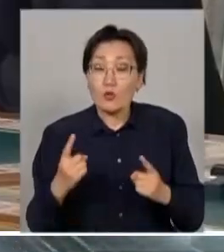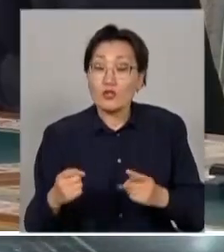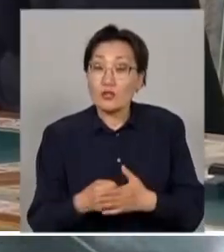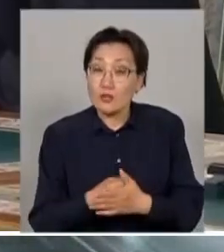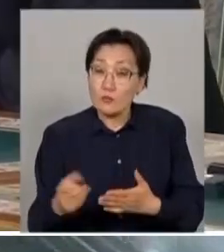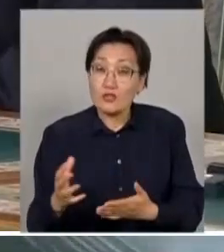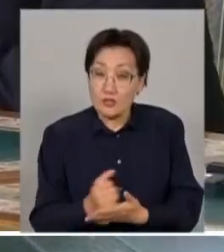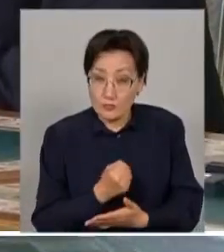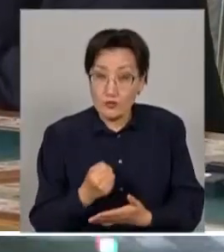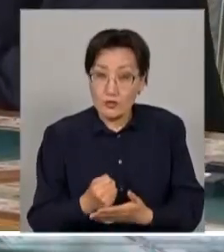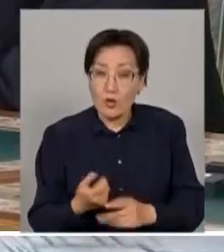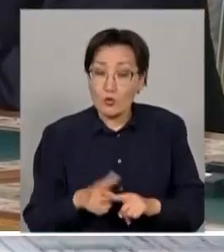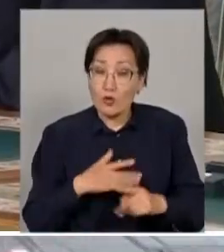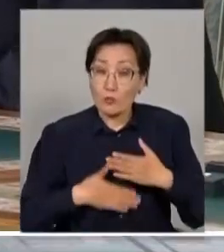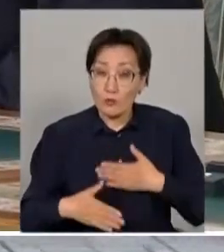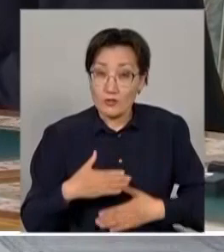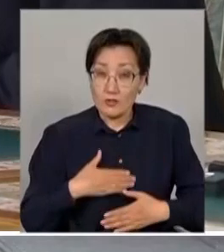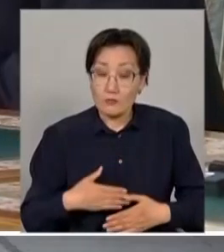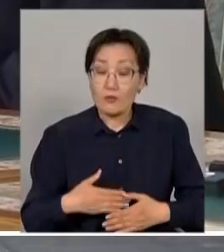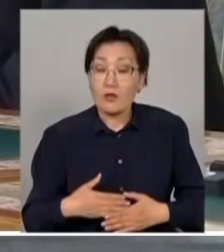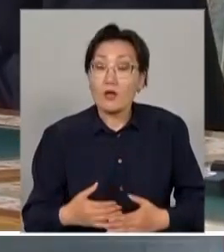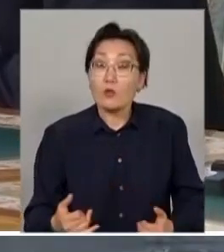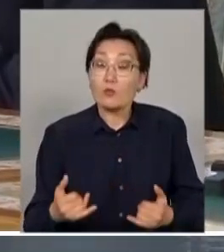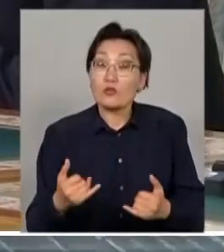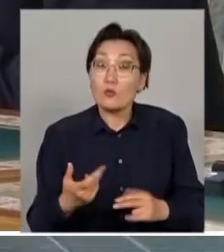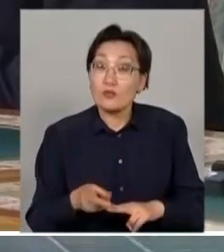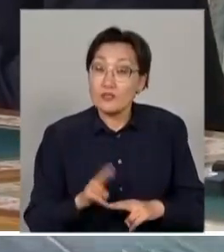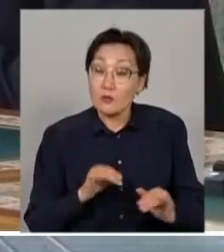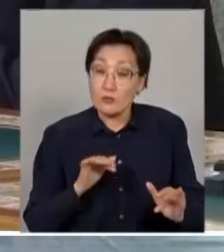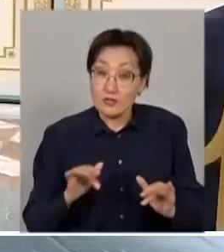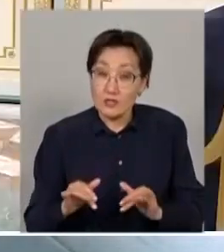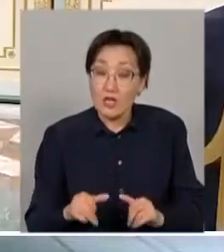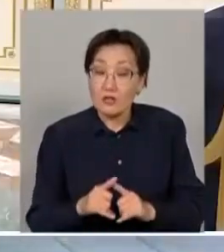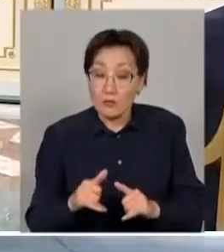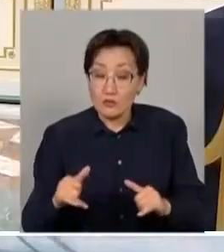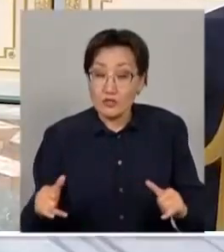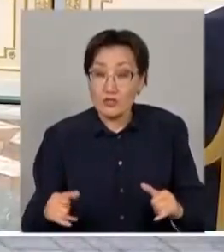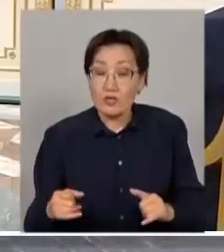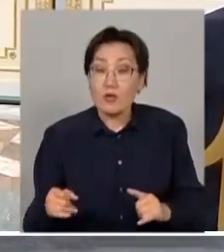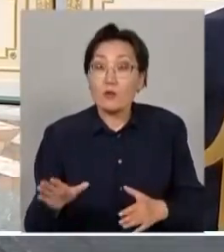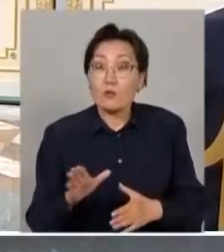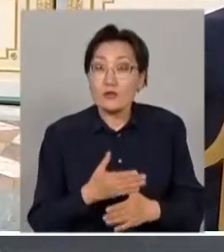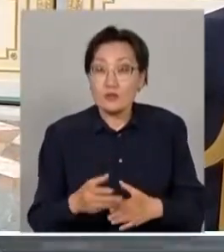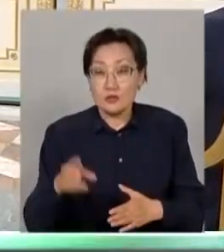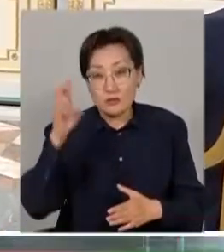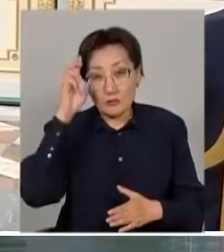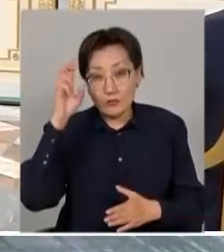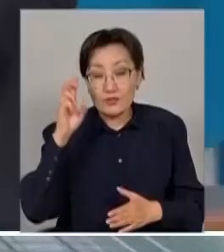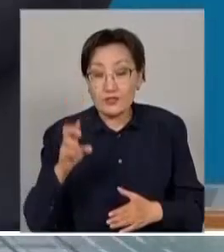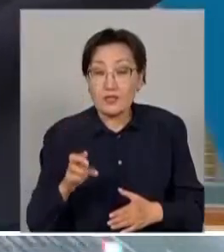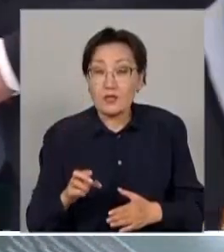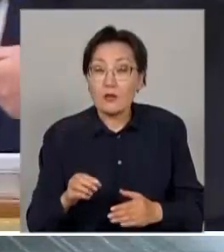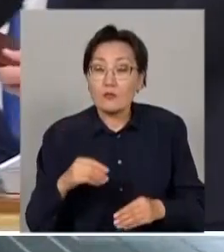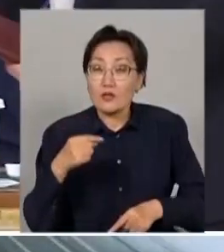жетіп жатқанымыз қуантады деген мәртебелі қонақ бұл процестің дамуына екі арадағы үнемі жүріп жатқан